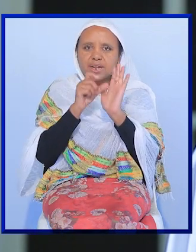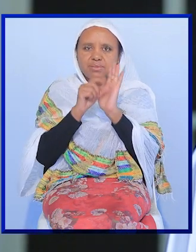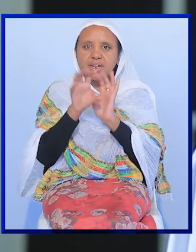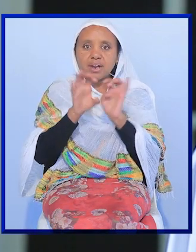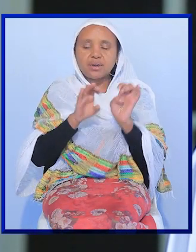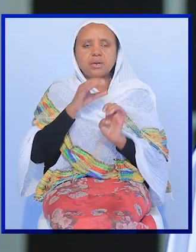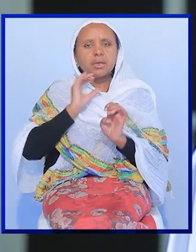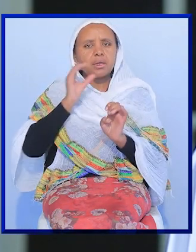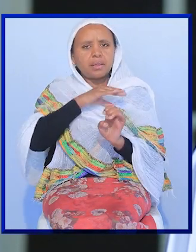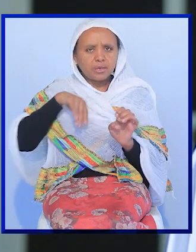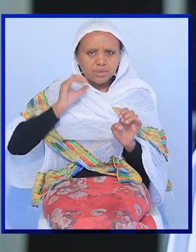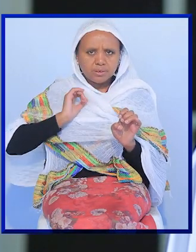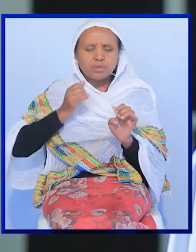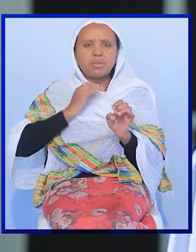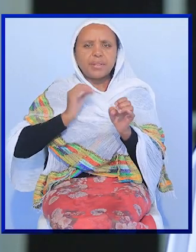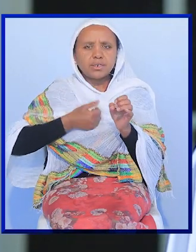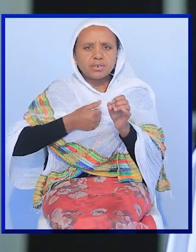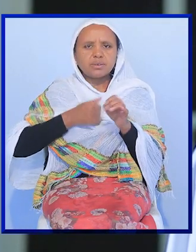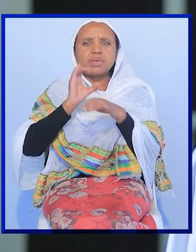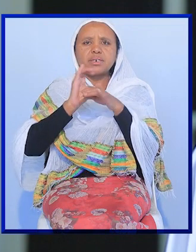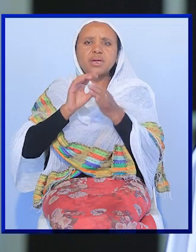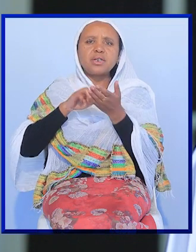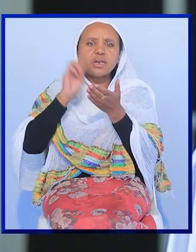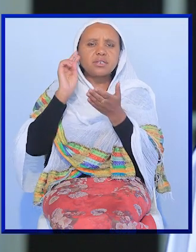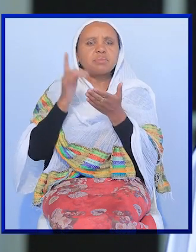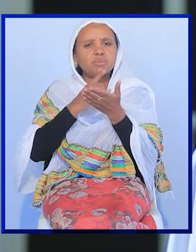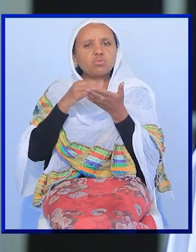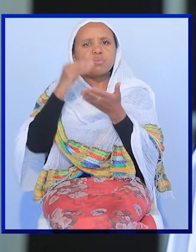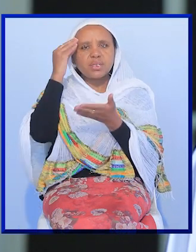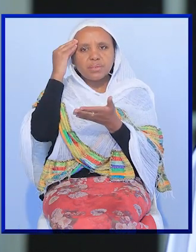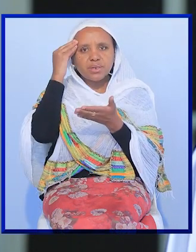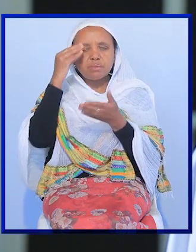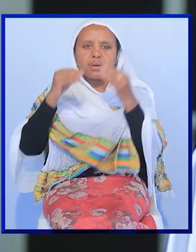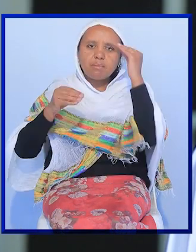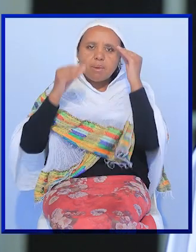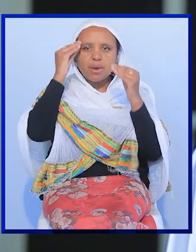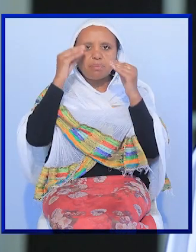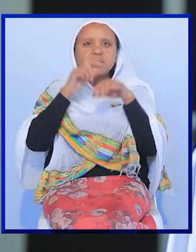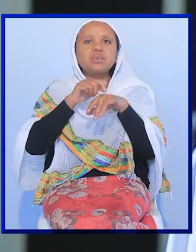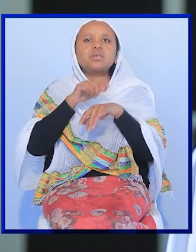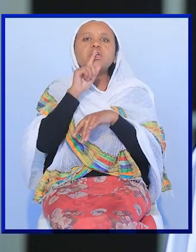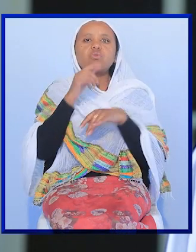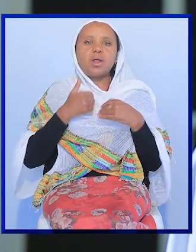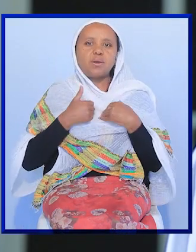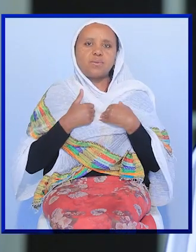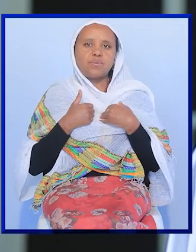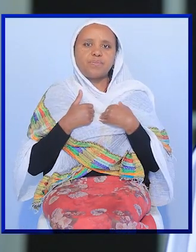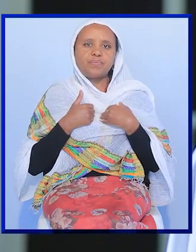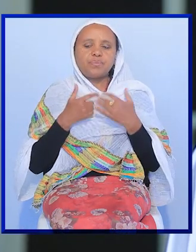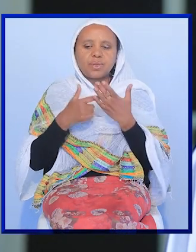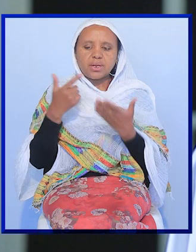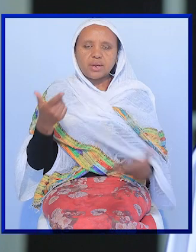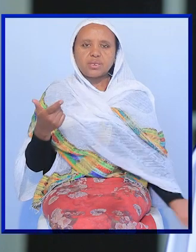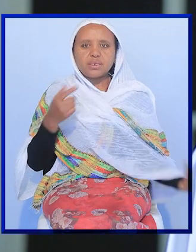ጌታችንን መቤታችንን ቤተክርስቲያንን እያነሳን በመዝሙሩም በትምህርቱም የምንማማርበት ወቅት ላይ ነው የምንገኘው